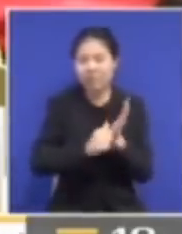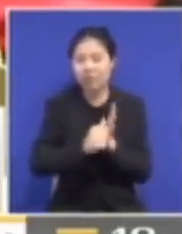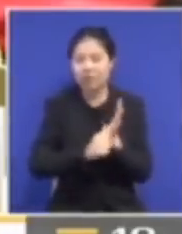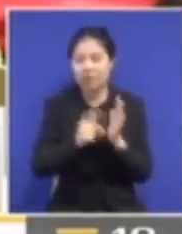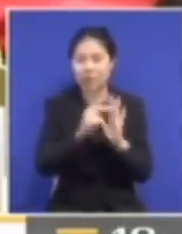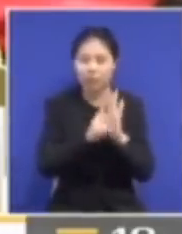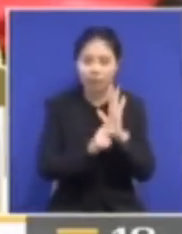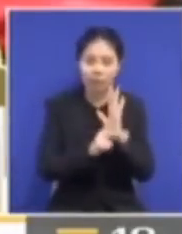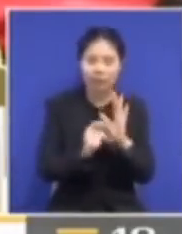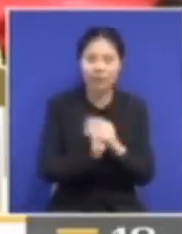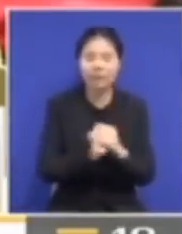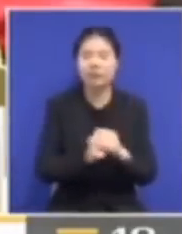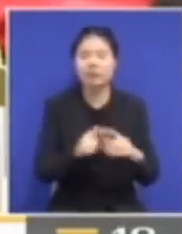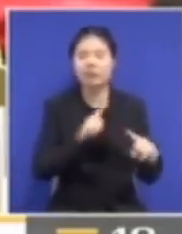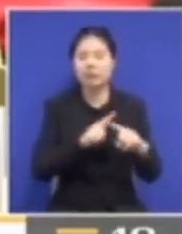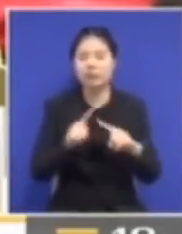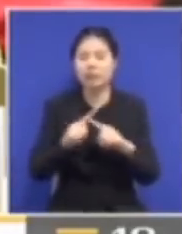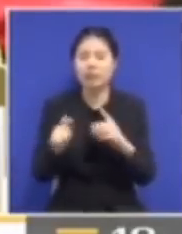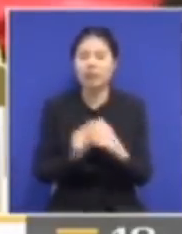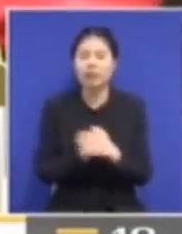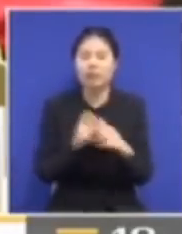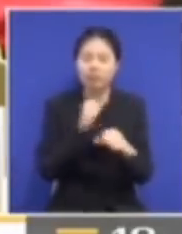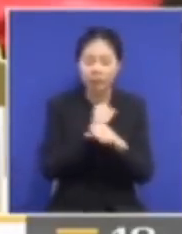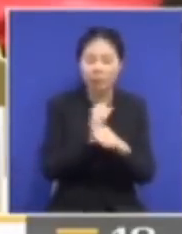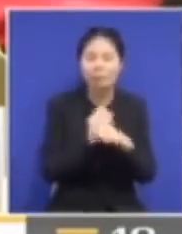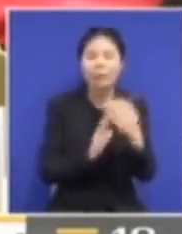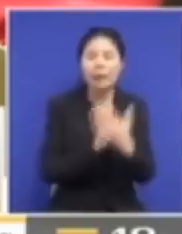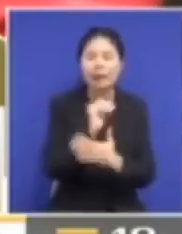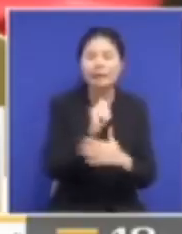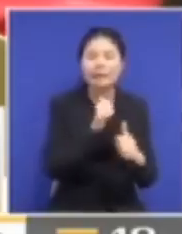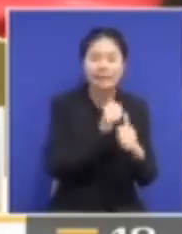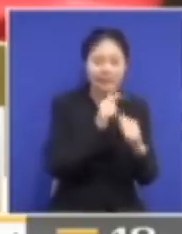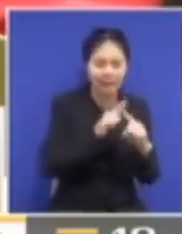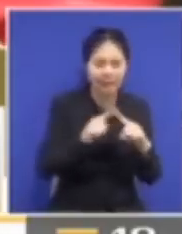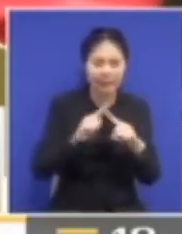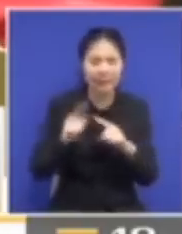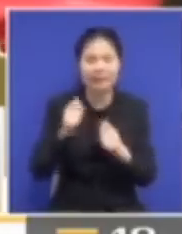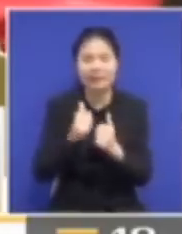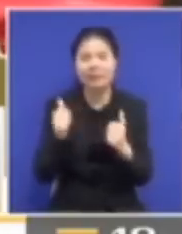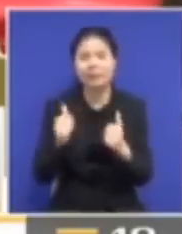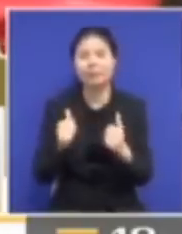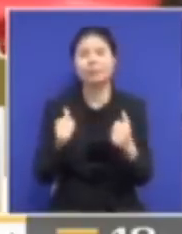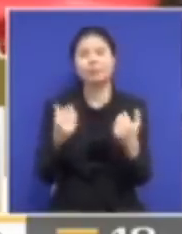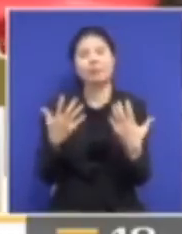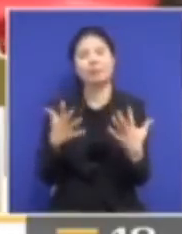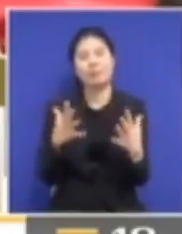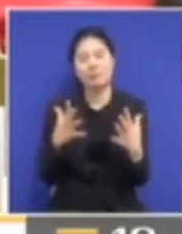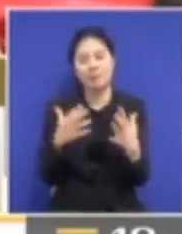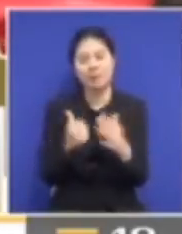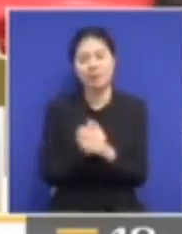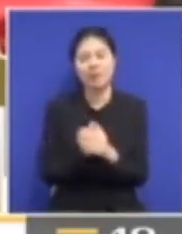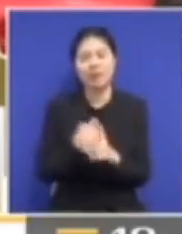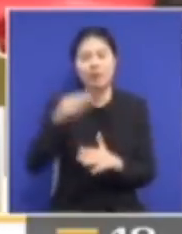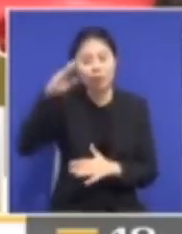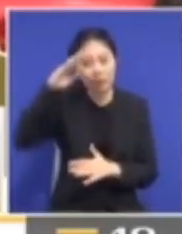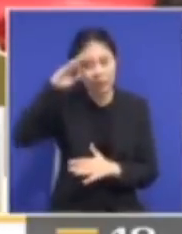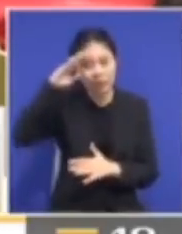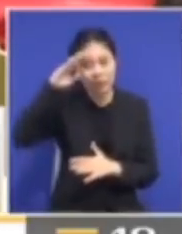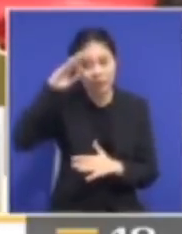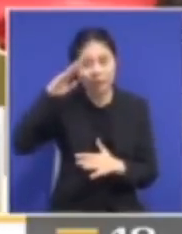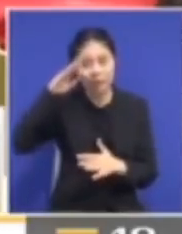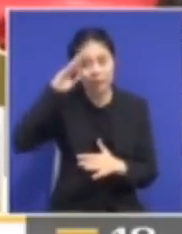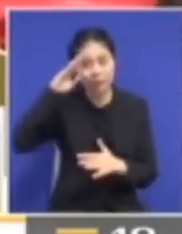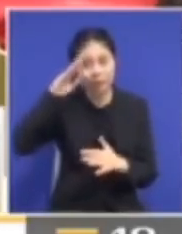ฏิรูปนั่นนะผมไม่เห็นมีอะไรสำเร็จทุกเรื่องเลยนะครับแม้กระทั่งปฏิรูปตำรวจยังไม่มีปัญญาทำเลยน